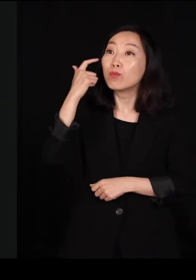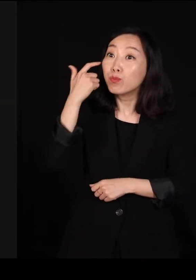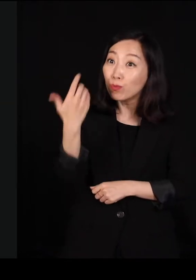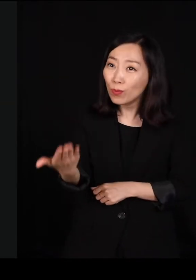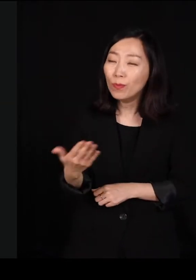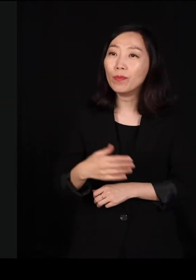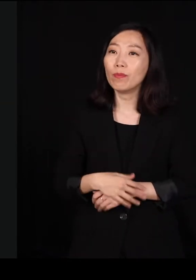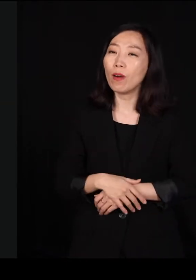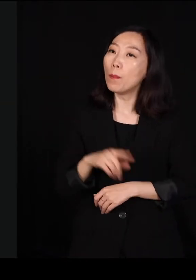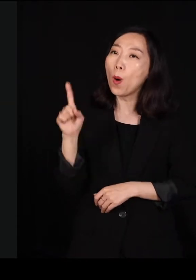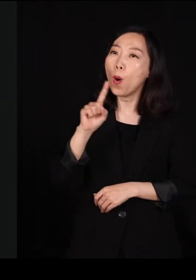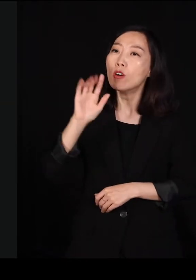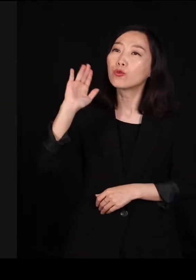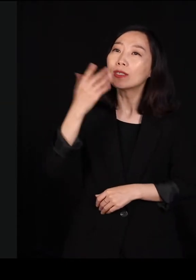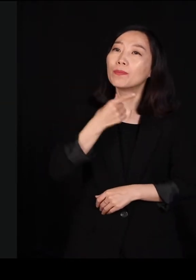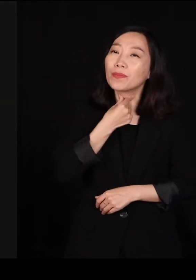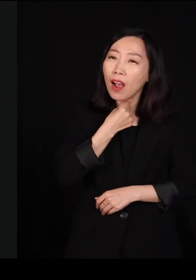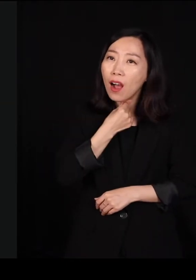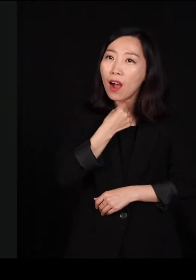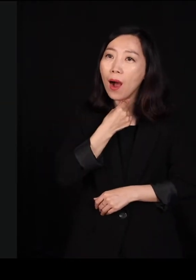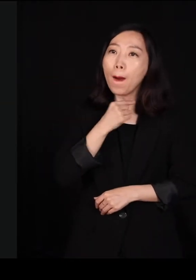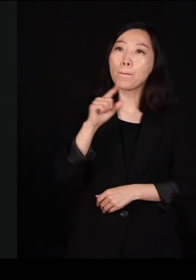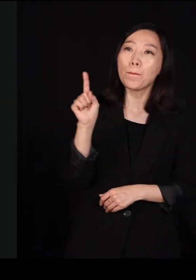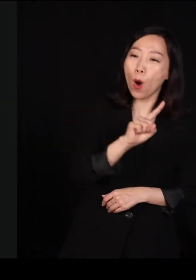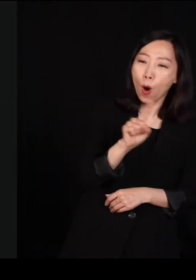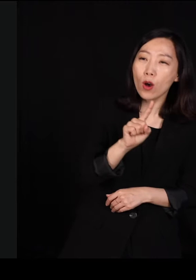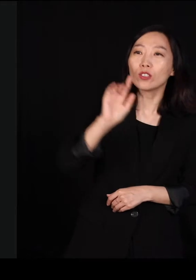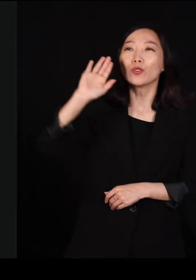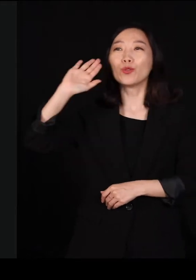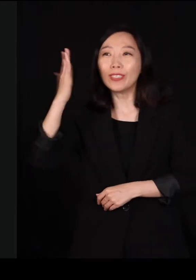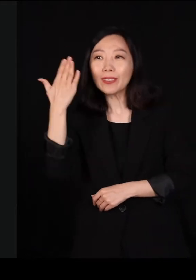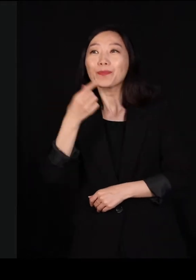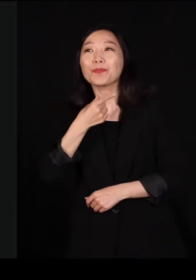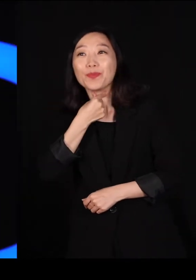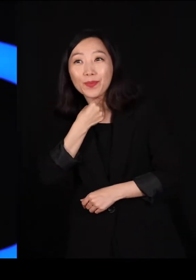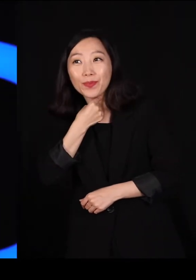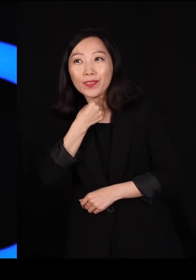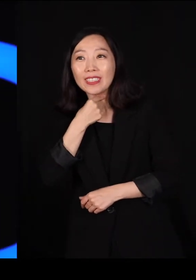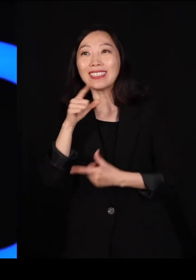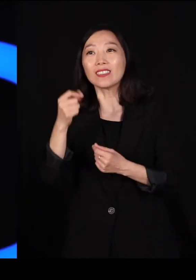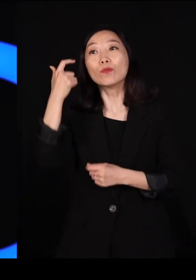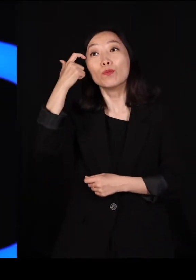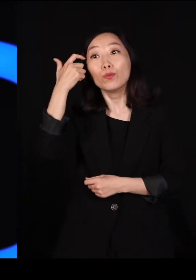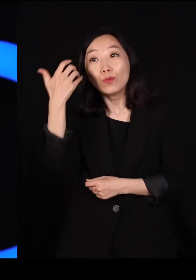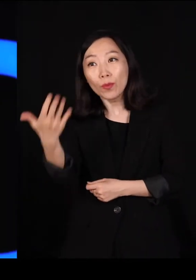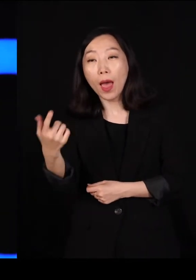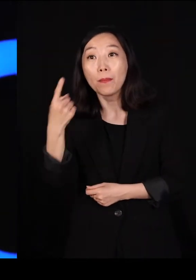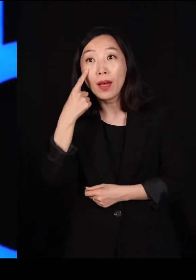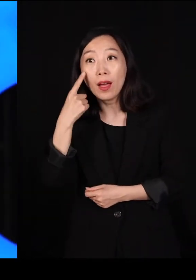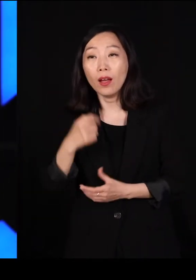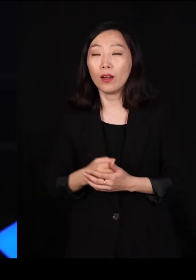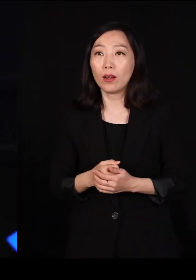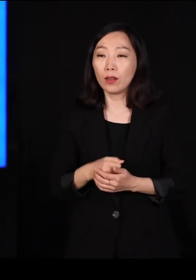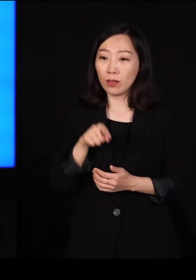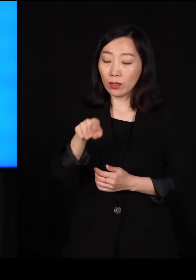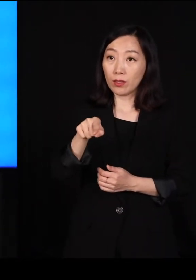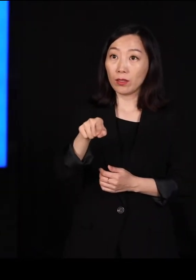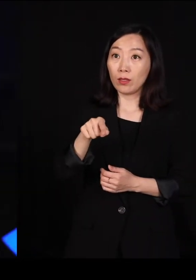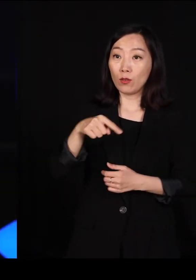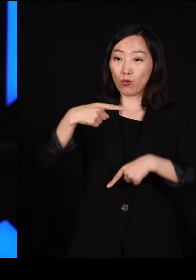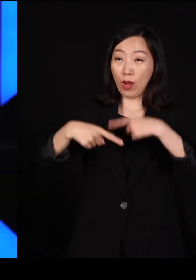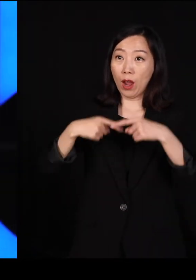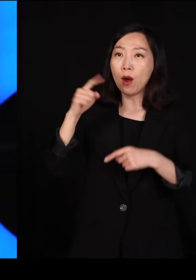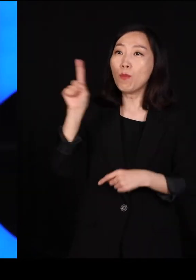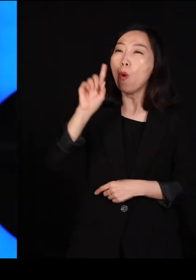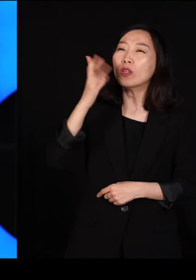싶어요? 뭐가 되고 싶어요? 라는 질문 한번 잘 생각해 보세요. 이 표현을 왜 쓰고